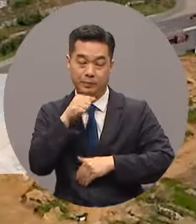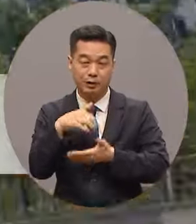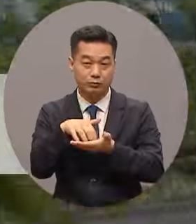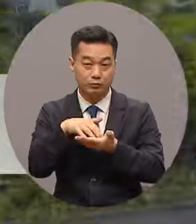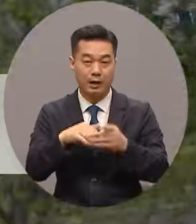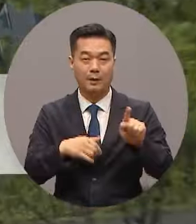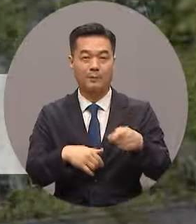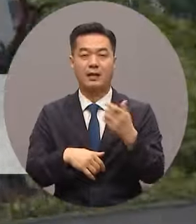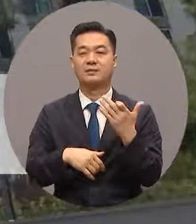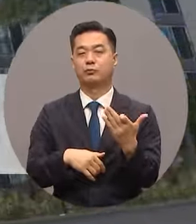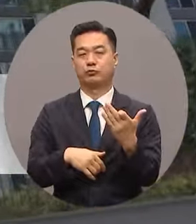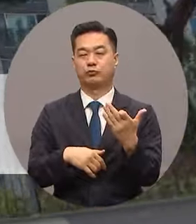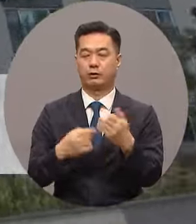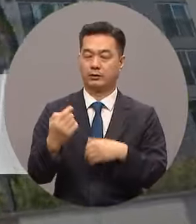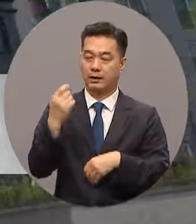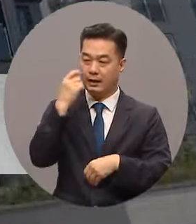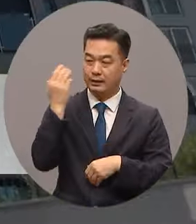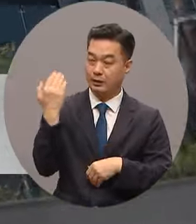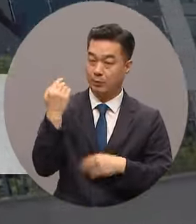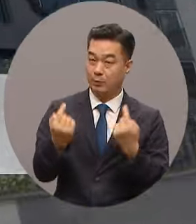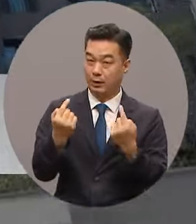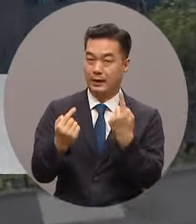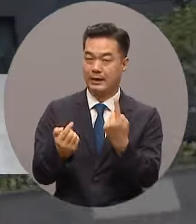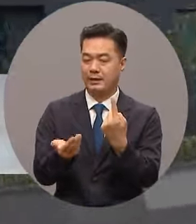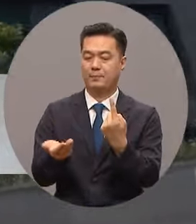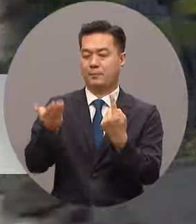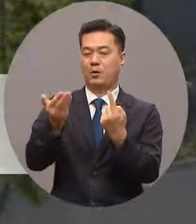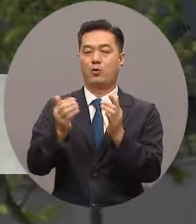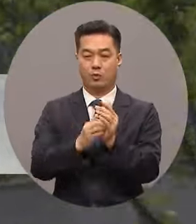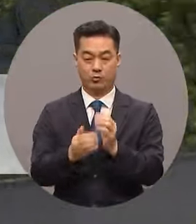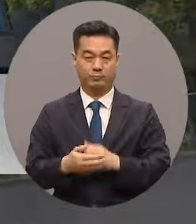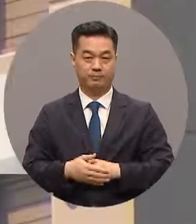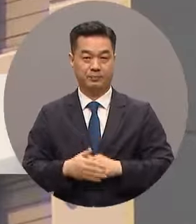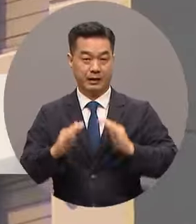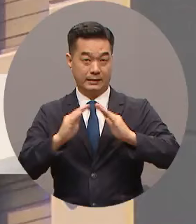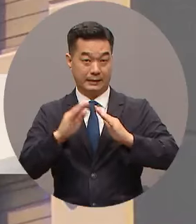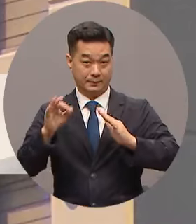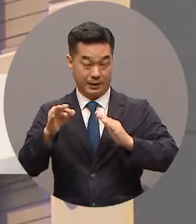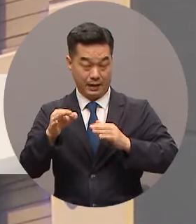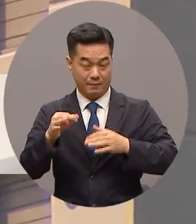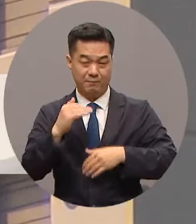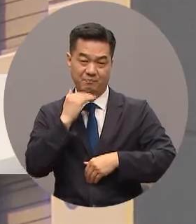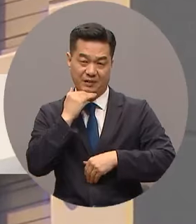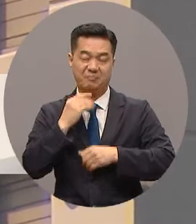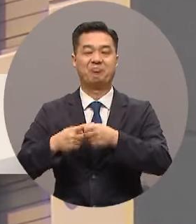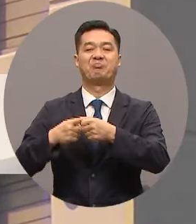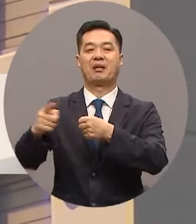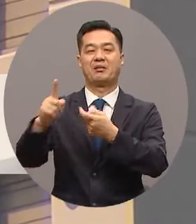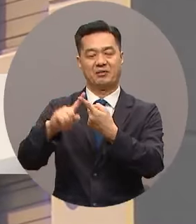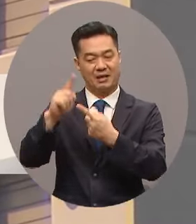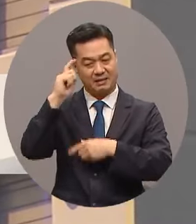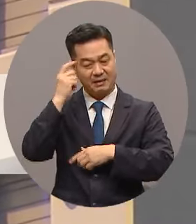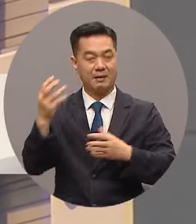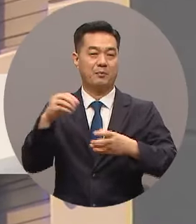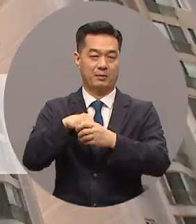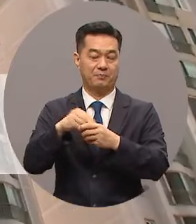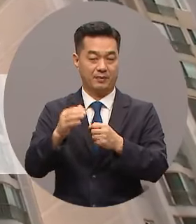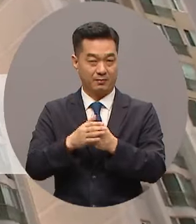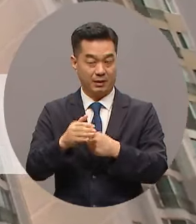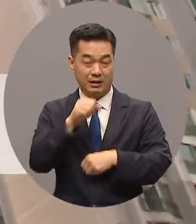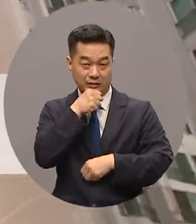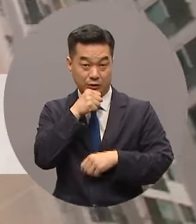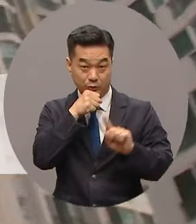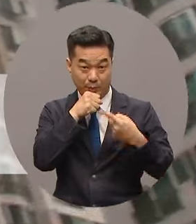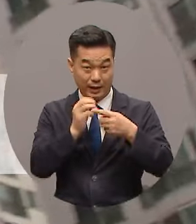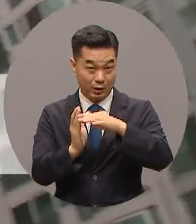119로 전달보다 1포인트 올랐습니다. 주택가격 전망지수는 1년 뒤 전망을 반영하는데 이 지수가 100을